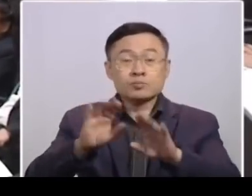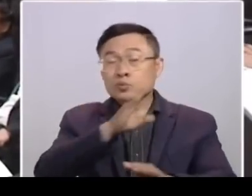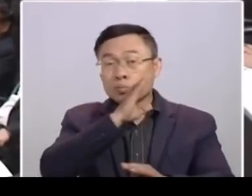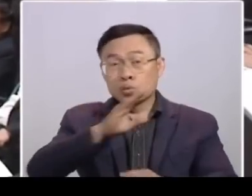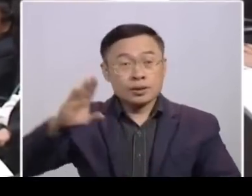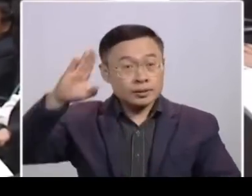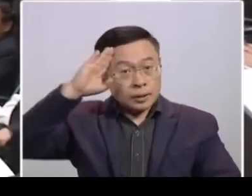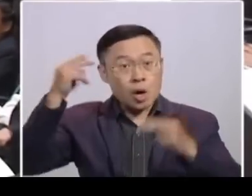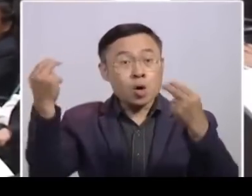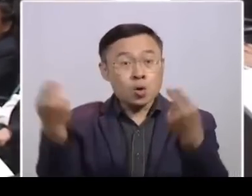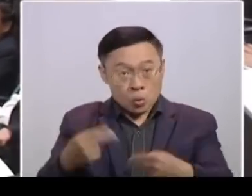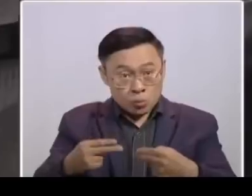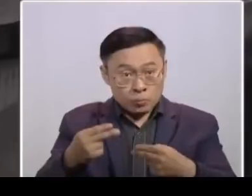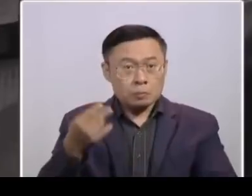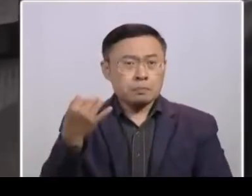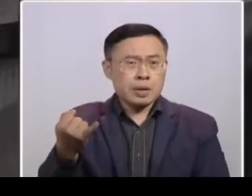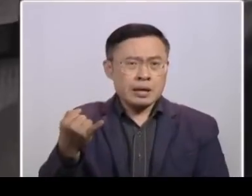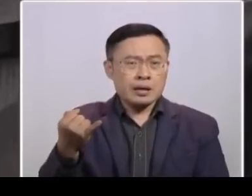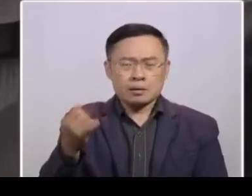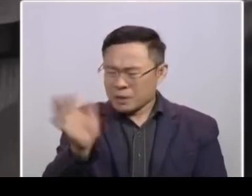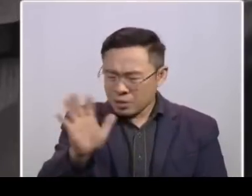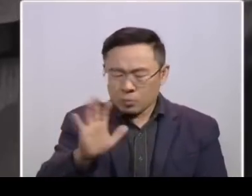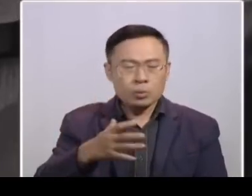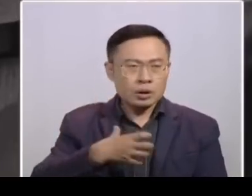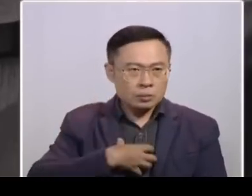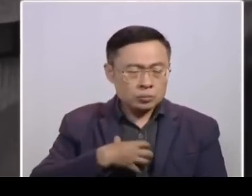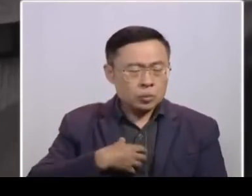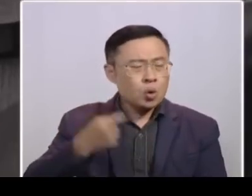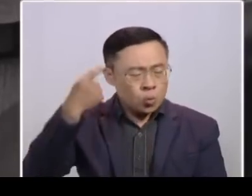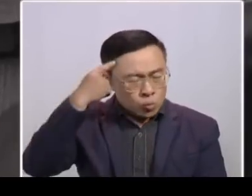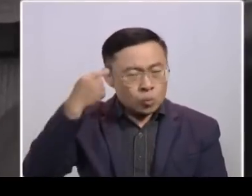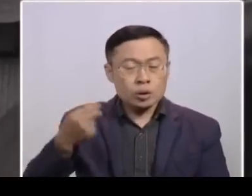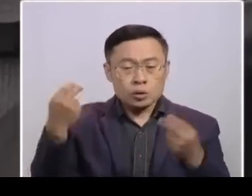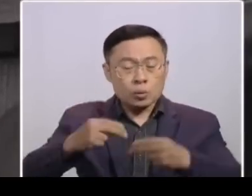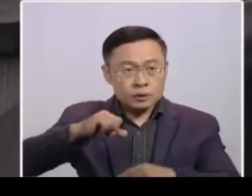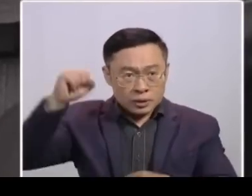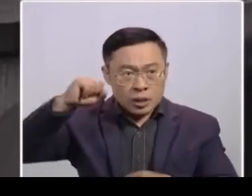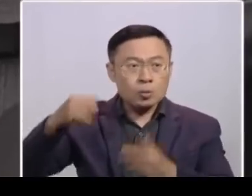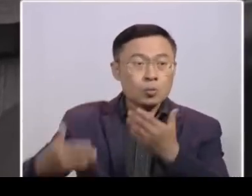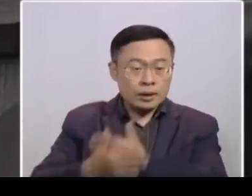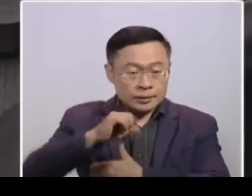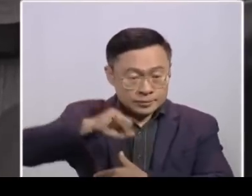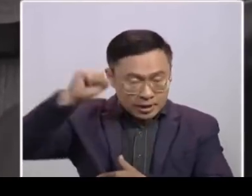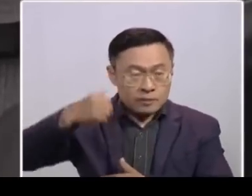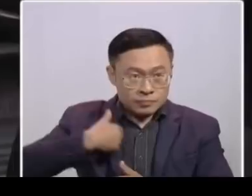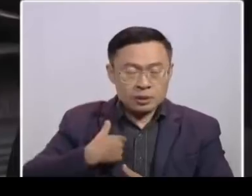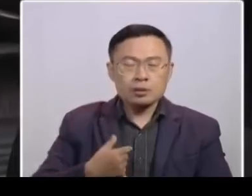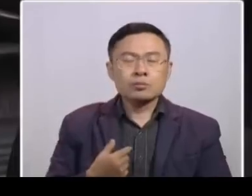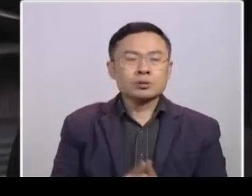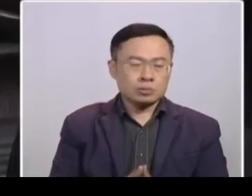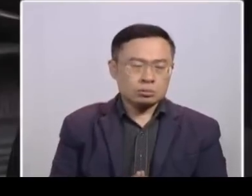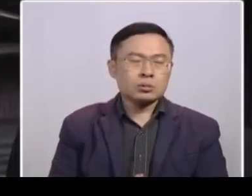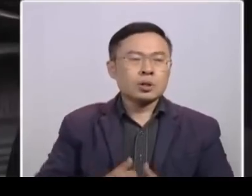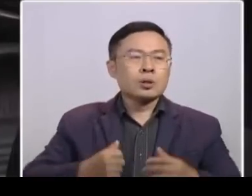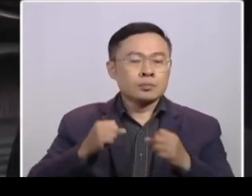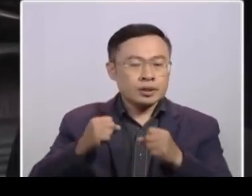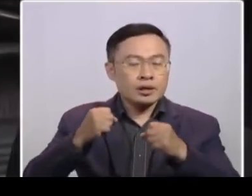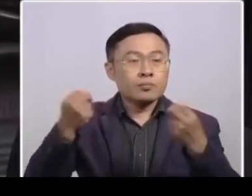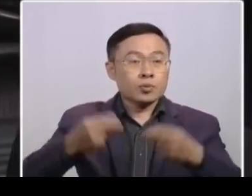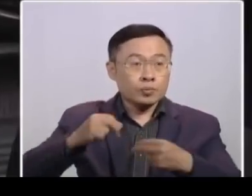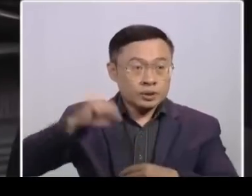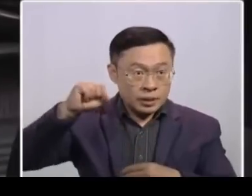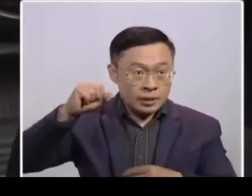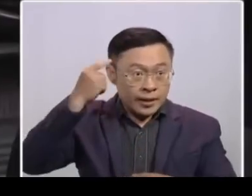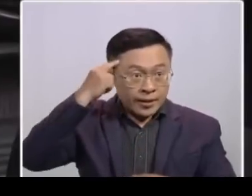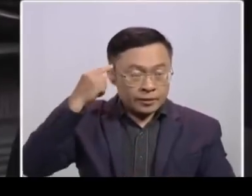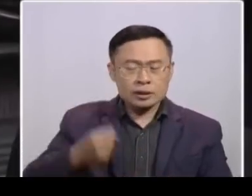วยทางคุณหมอชลน่านบอกแบบนี้นะแล้วบอกว่าถ้ามีคนเดียวแล้วเสนอซ้ำไม่ได้ก็จบนะส่วนกระแสข่าวที่ว่าถ้